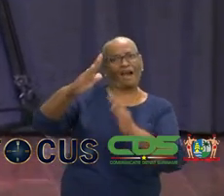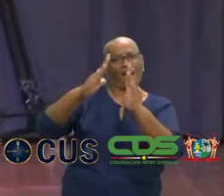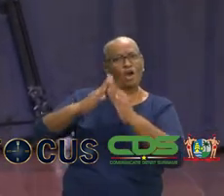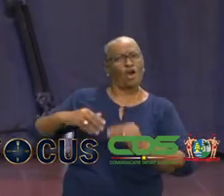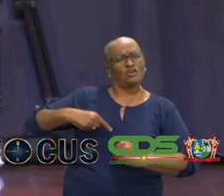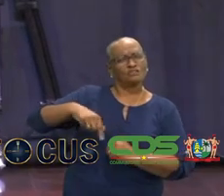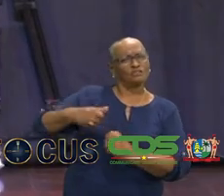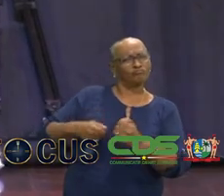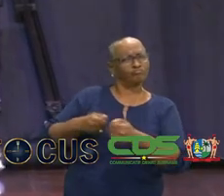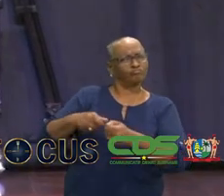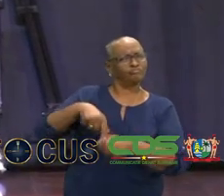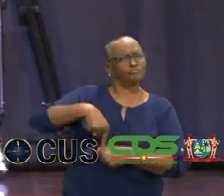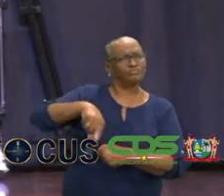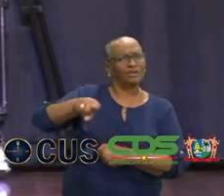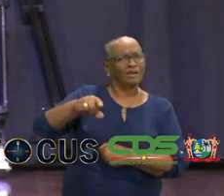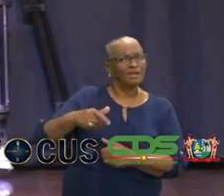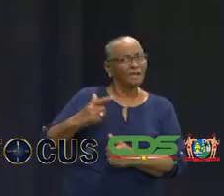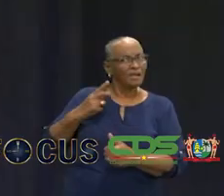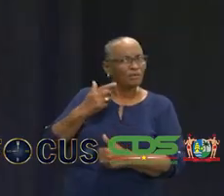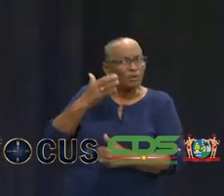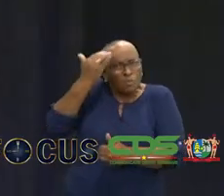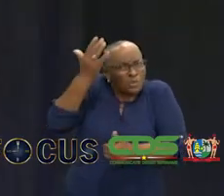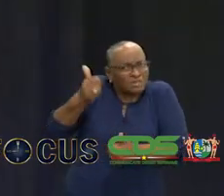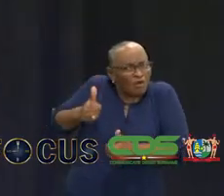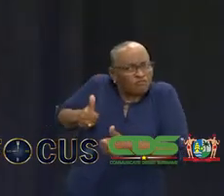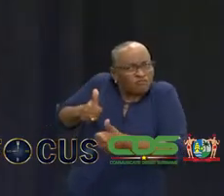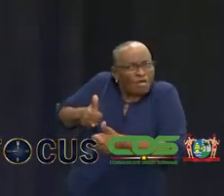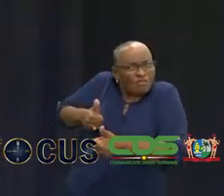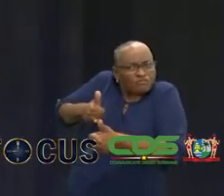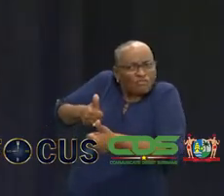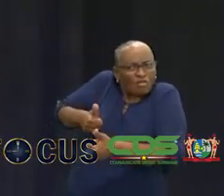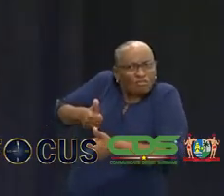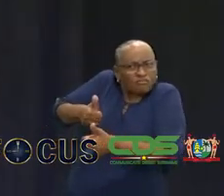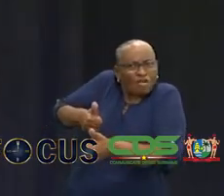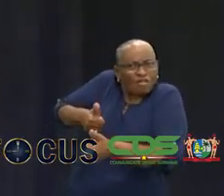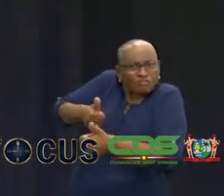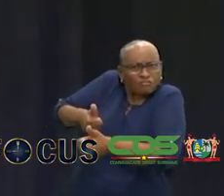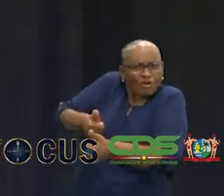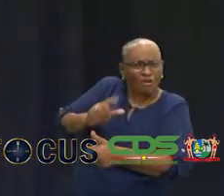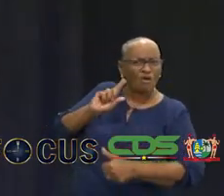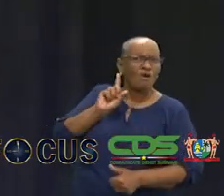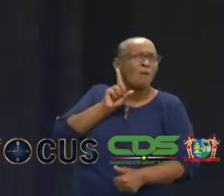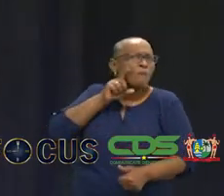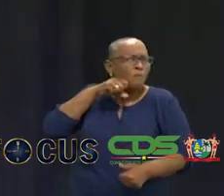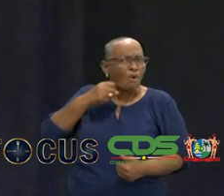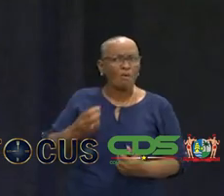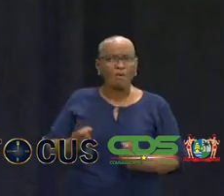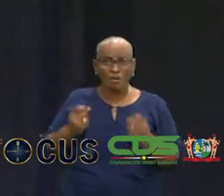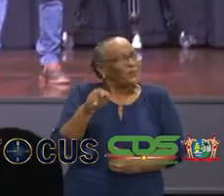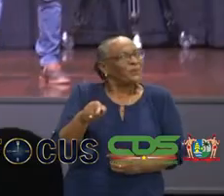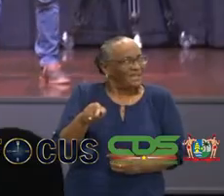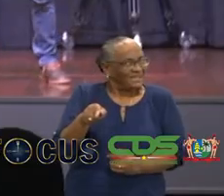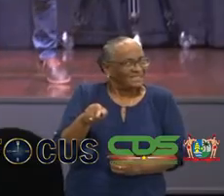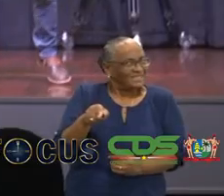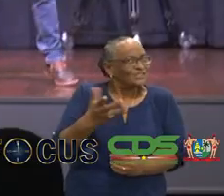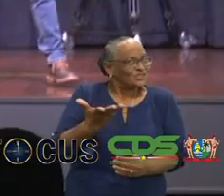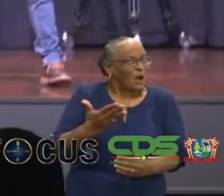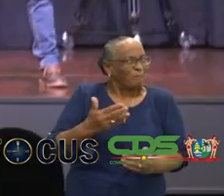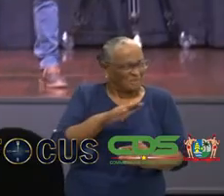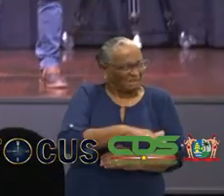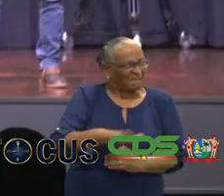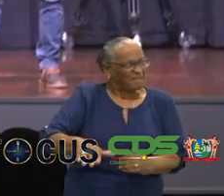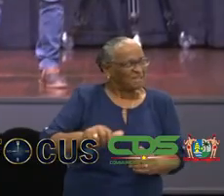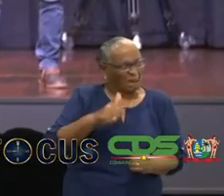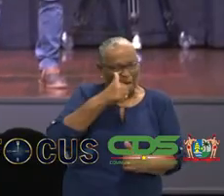het OM, het kan zijn het NIMOS. Afhankelijk van wat het probleem is, wordt het dus doorverwezen of eigenlijk doorgeleid door